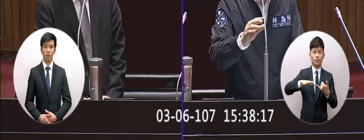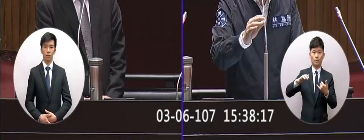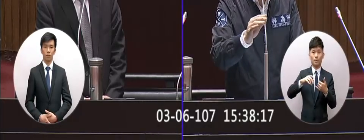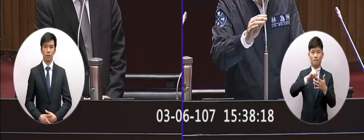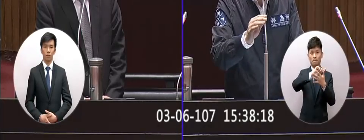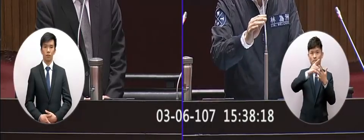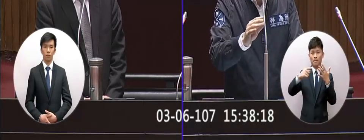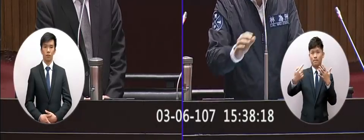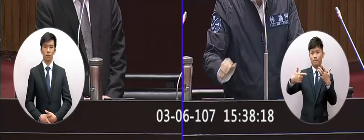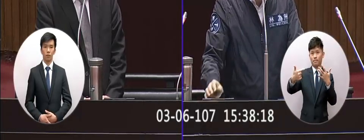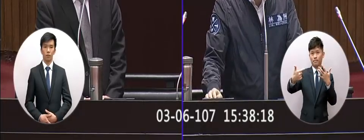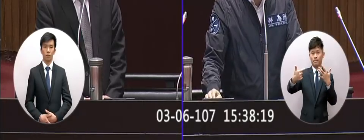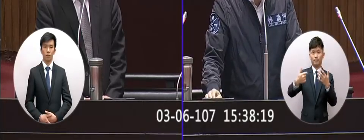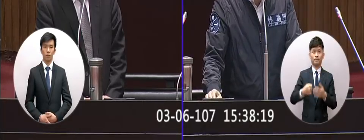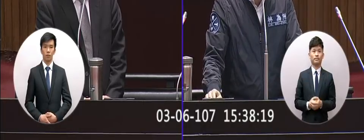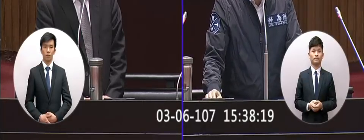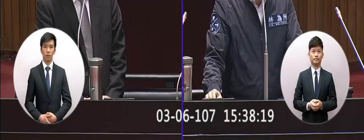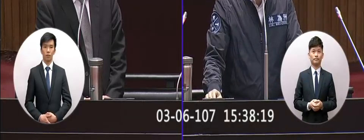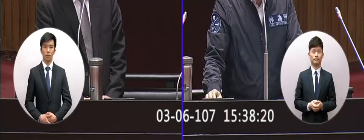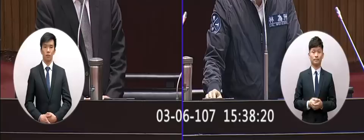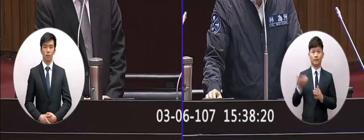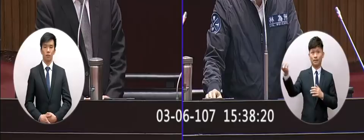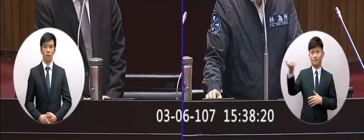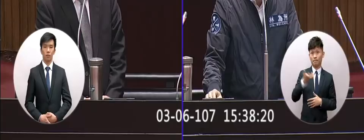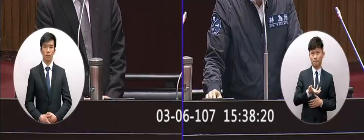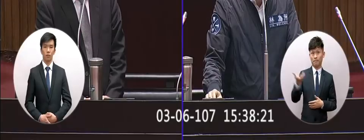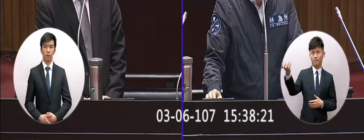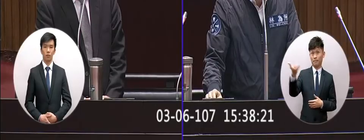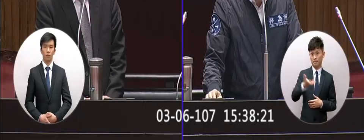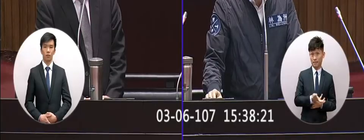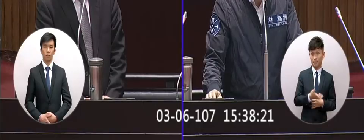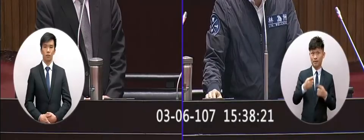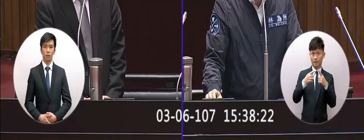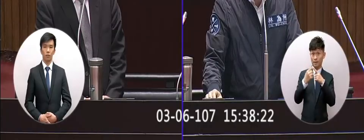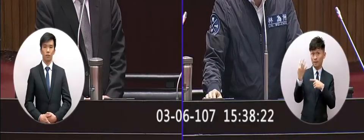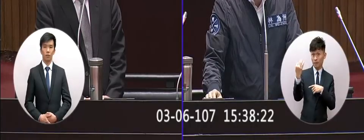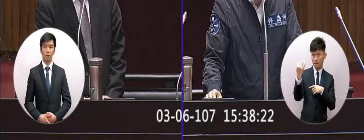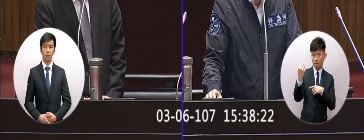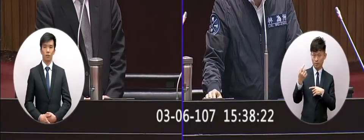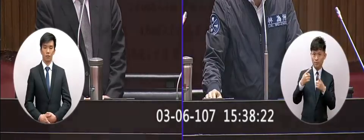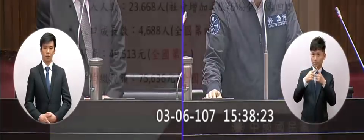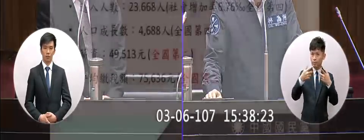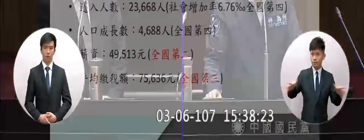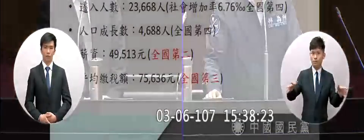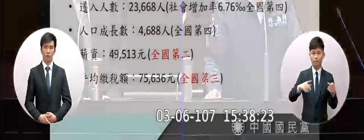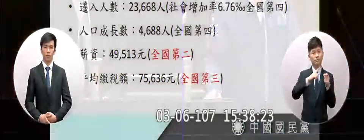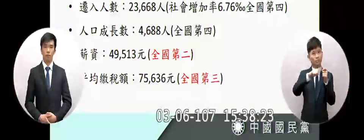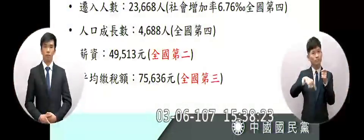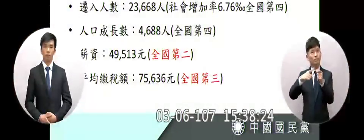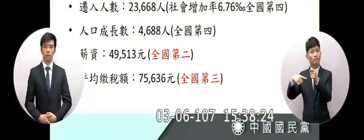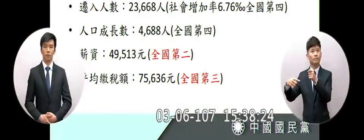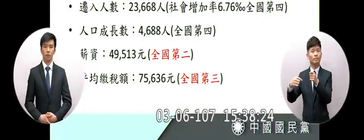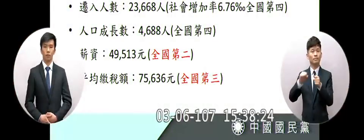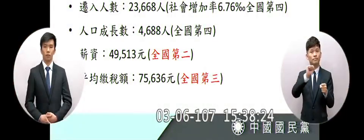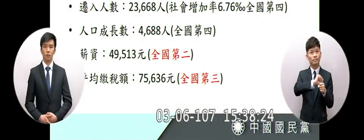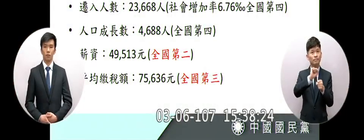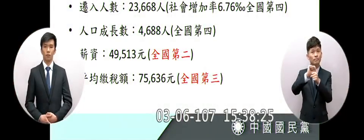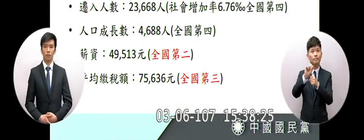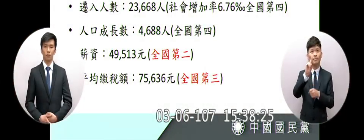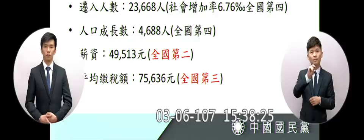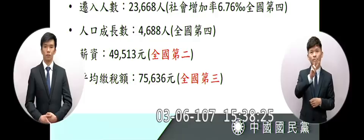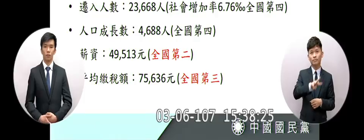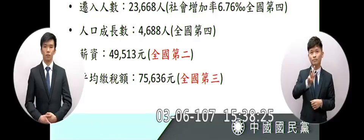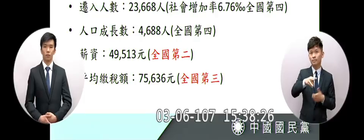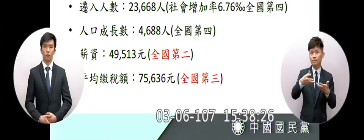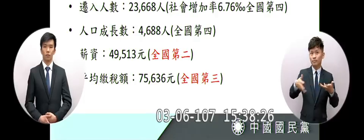六，它的迁入人数，哇，这个也是蛮多的，每年大概有